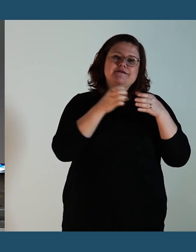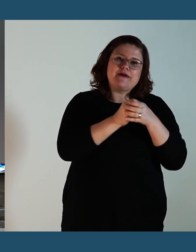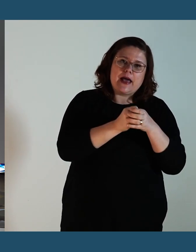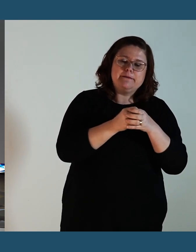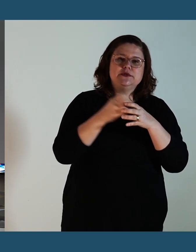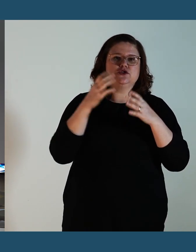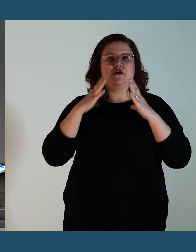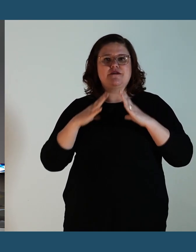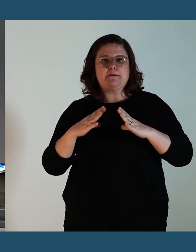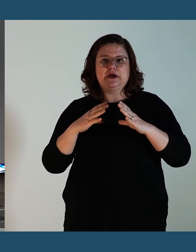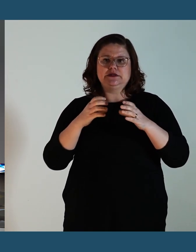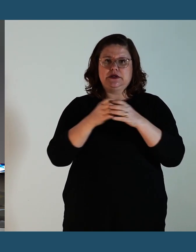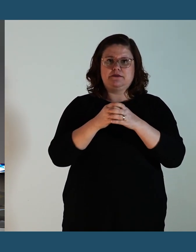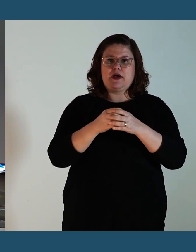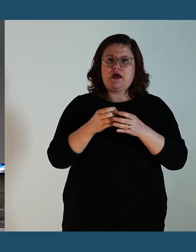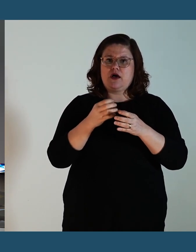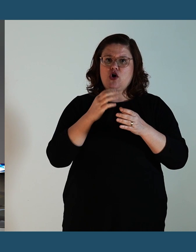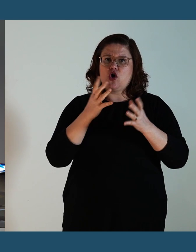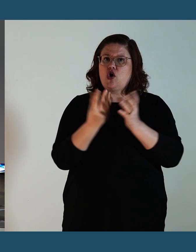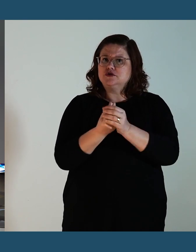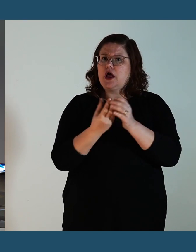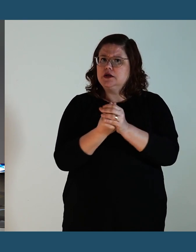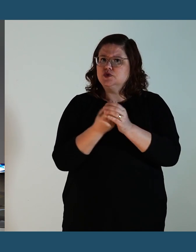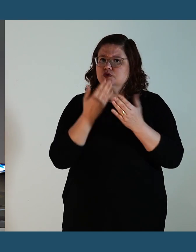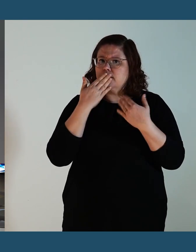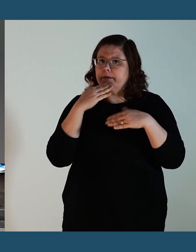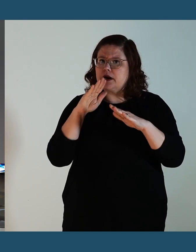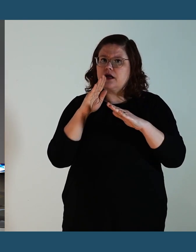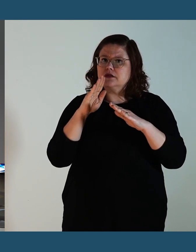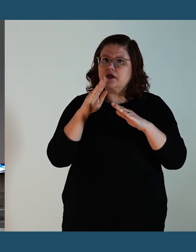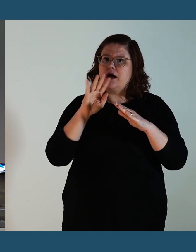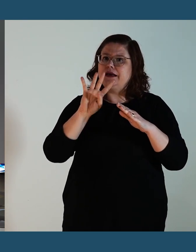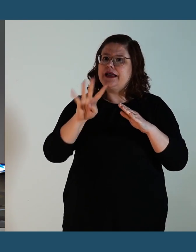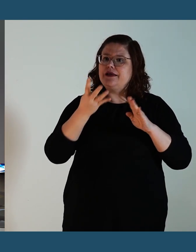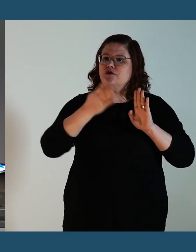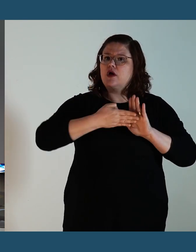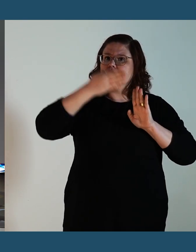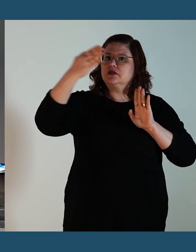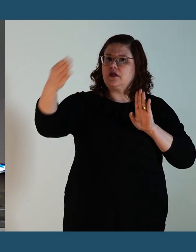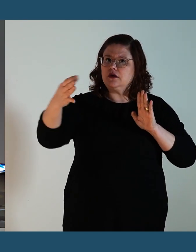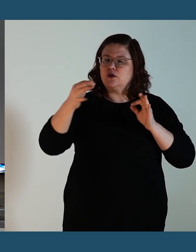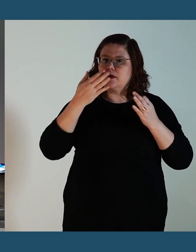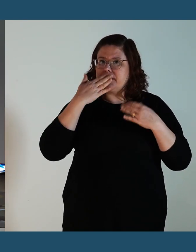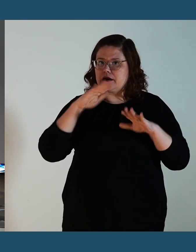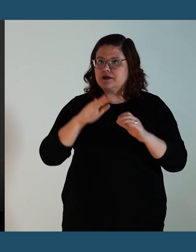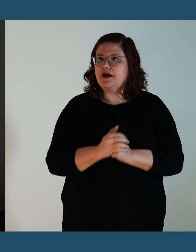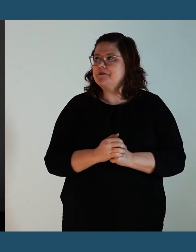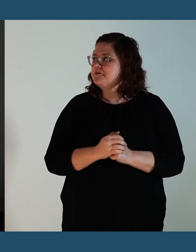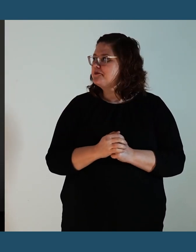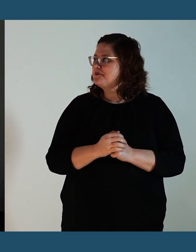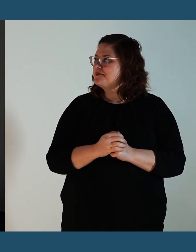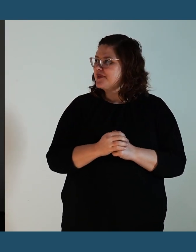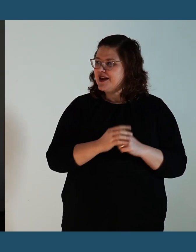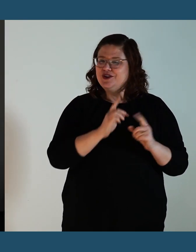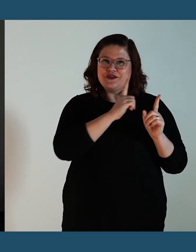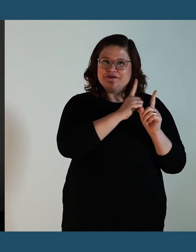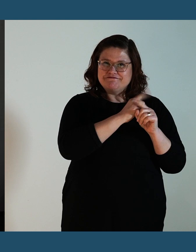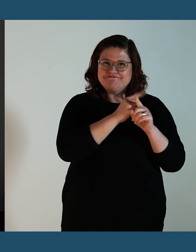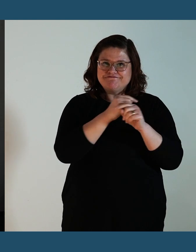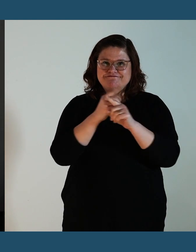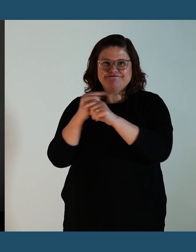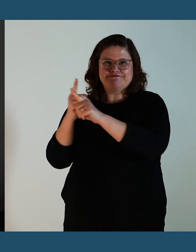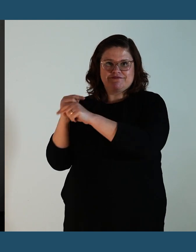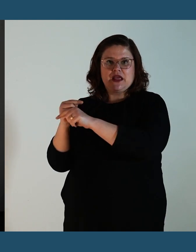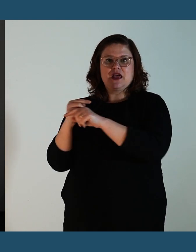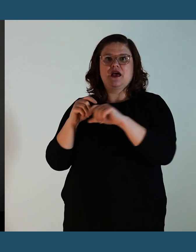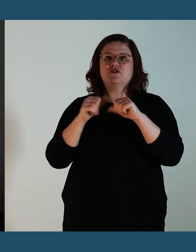vammaisten ihmisten osallisuutta parannetaan Suomessa tulevien 4 vuoden aikana. Ja käydään nyt semmoinen tiivis kierros, että jokainen